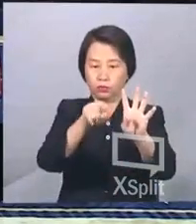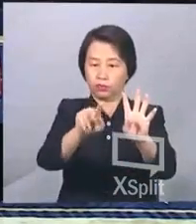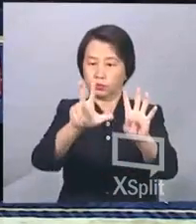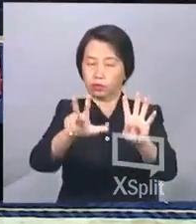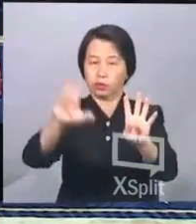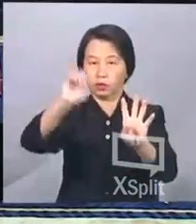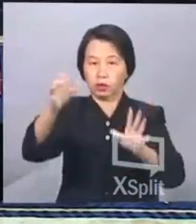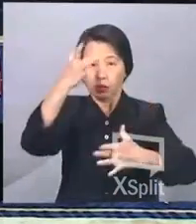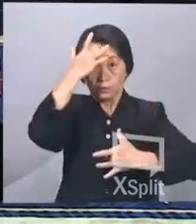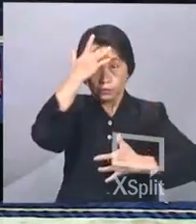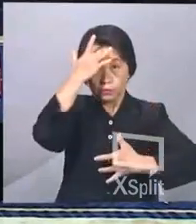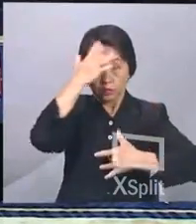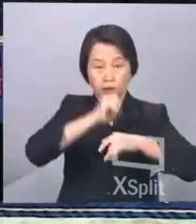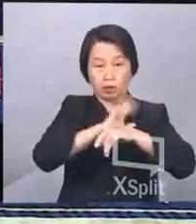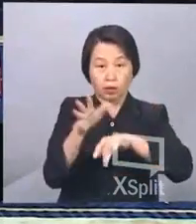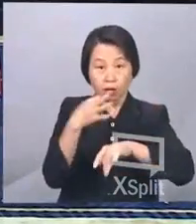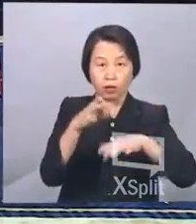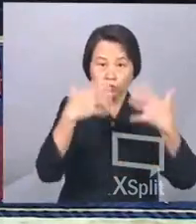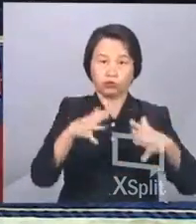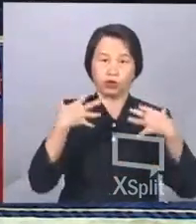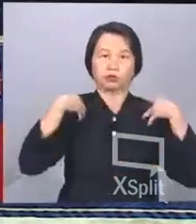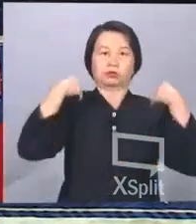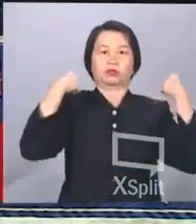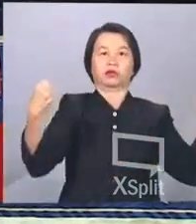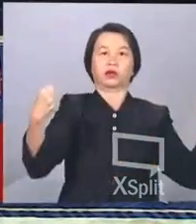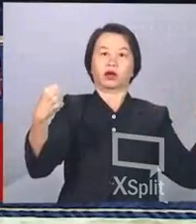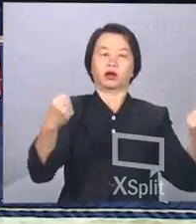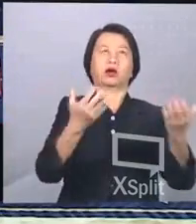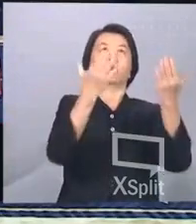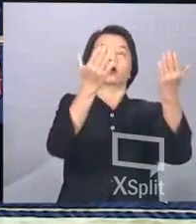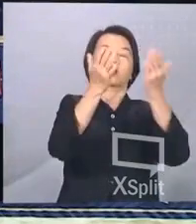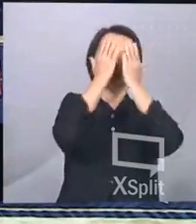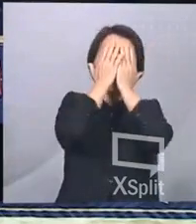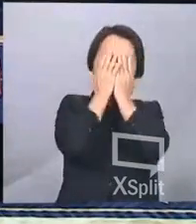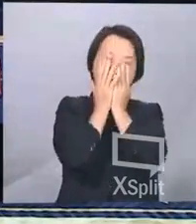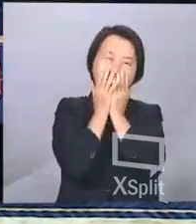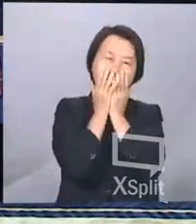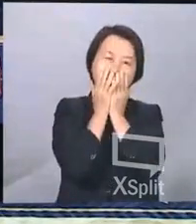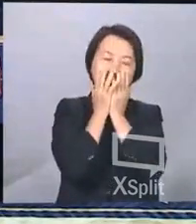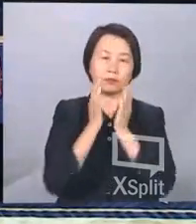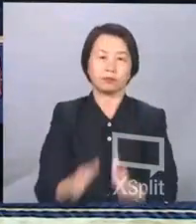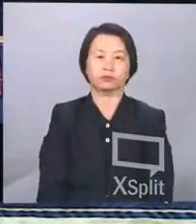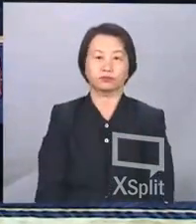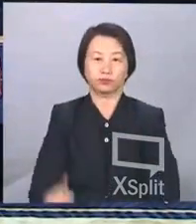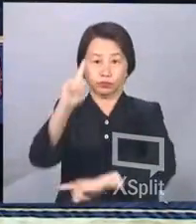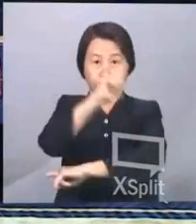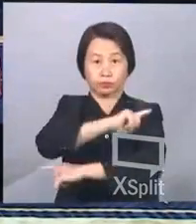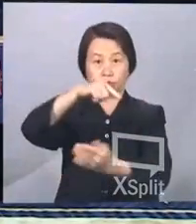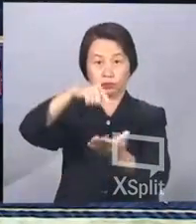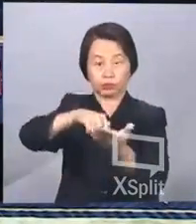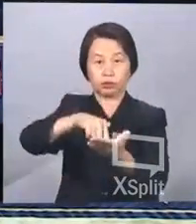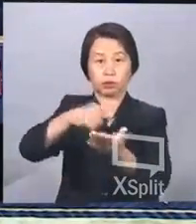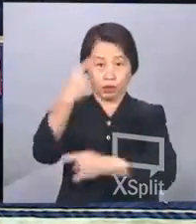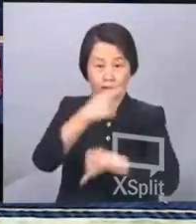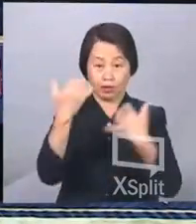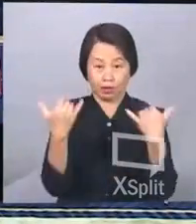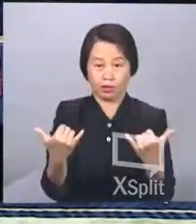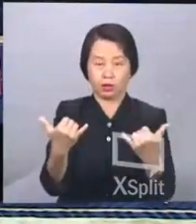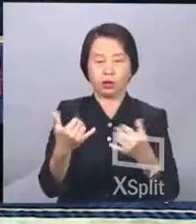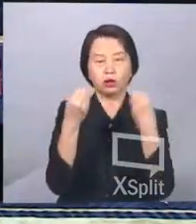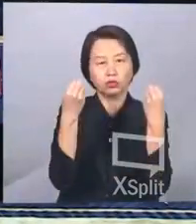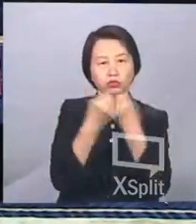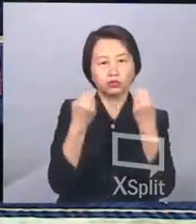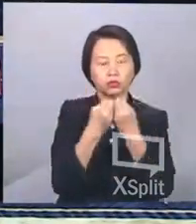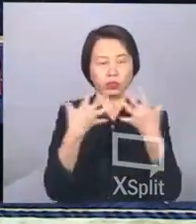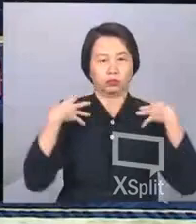peratus pesakit komik 19 telah pulih Syukur Alhamdulillah hari ini saja jumlah ke